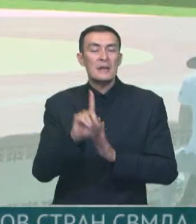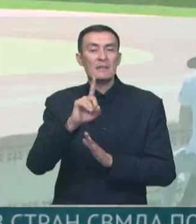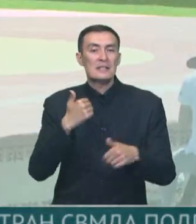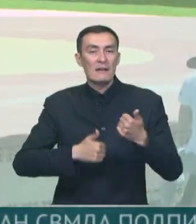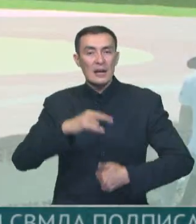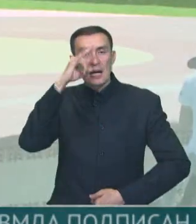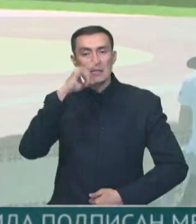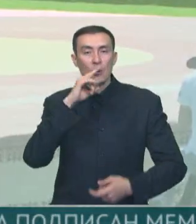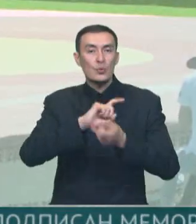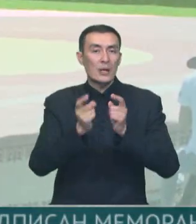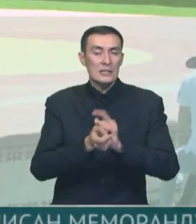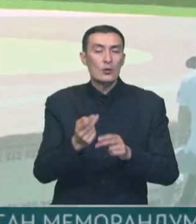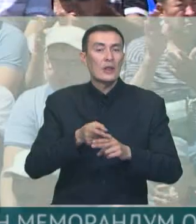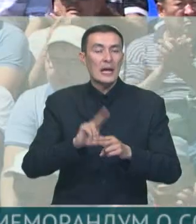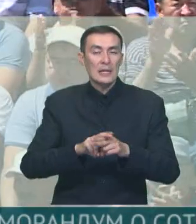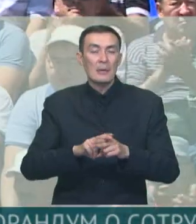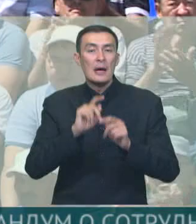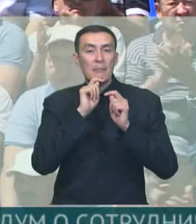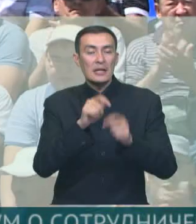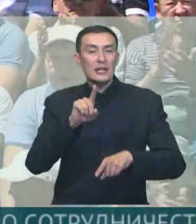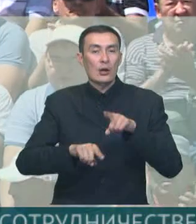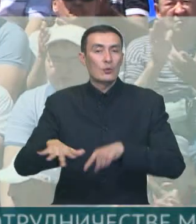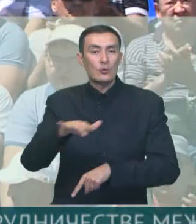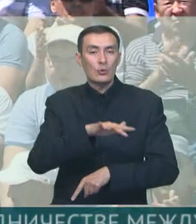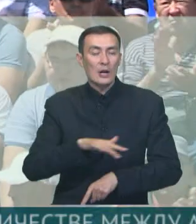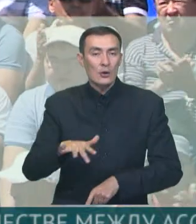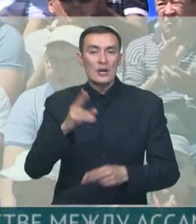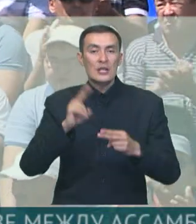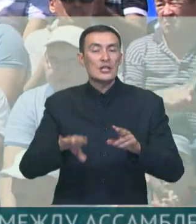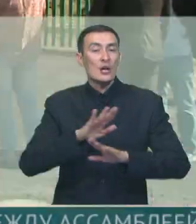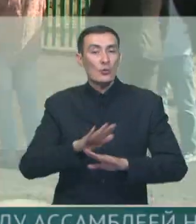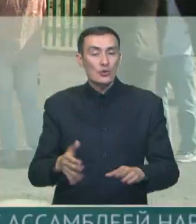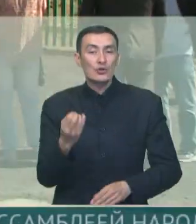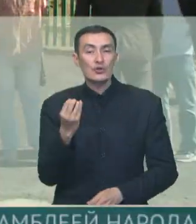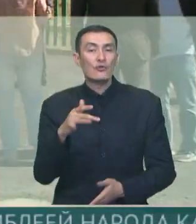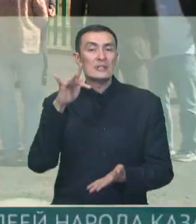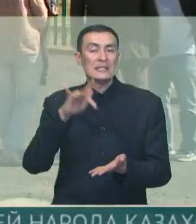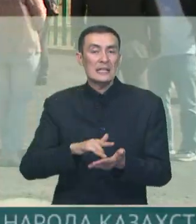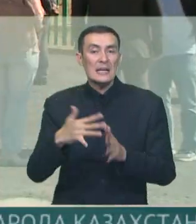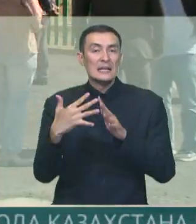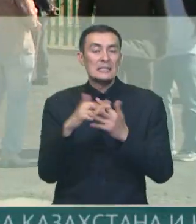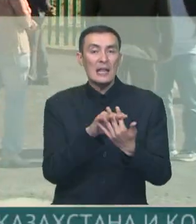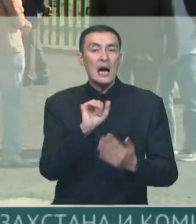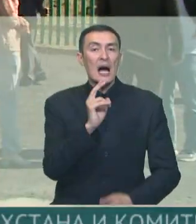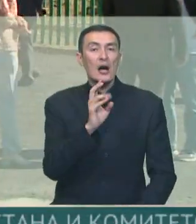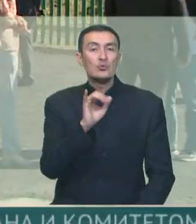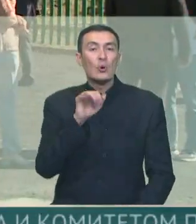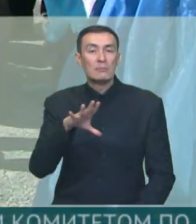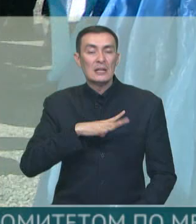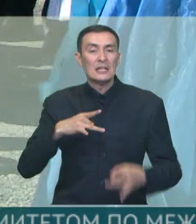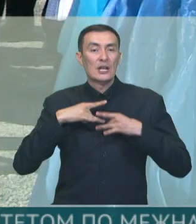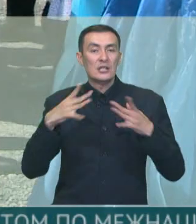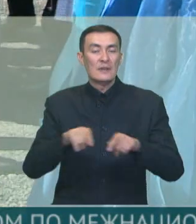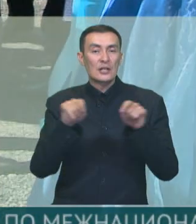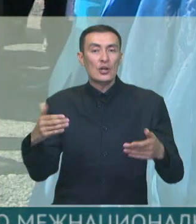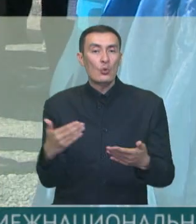по казак-крессам, но на этом подарки родному краю от уроженцев не закончились. В центре села Ахсуат состоялось торжественное